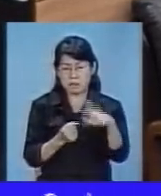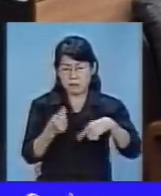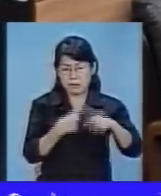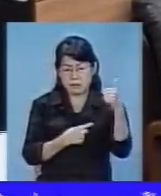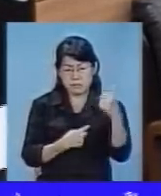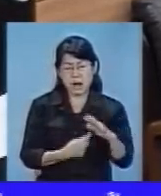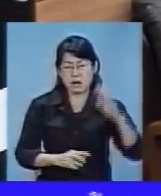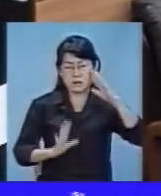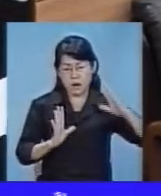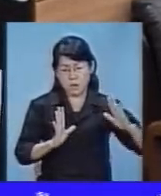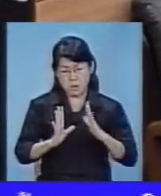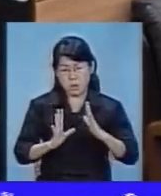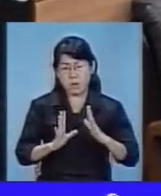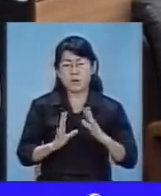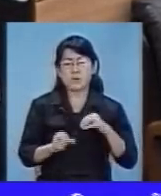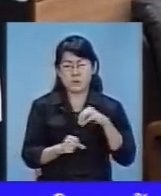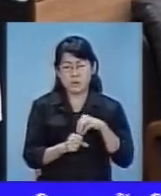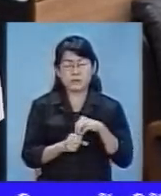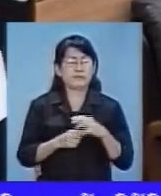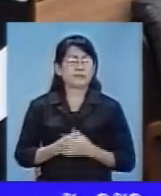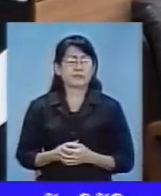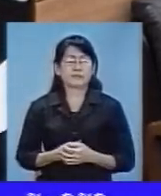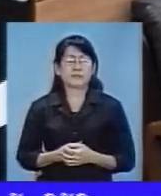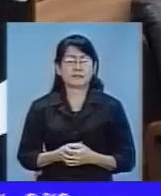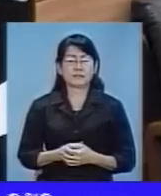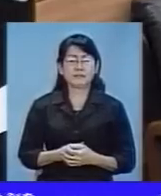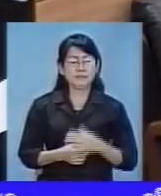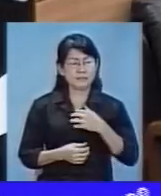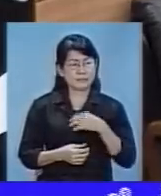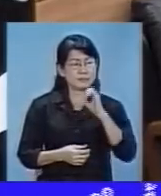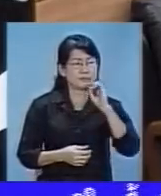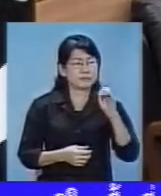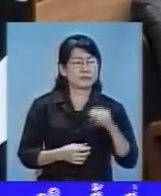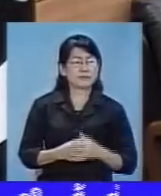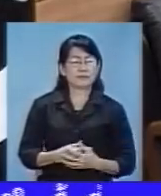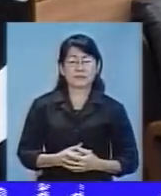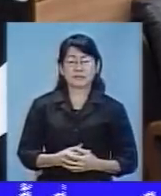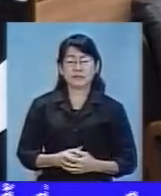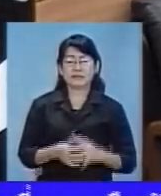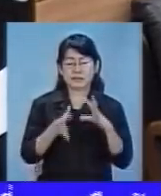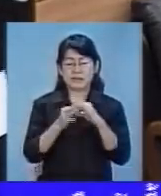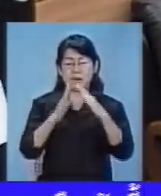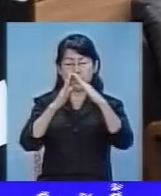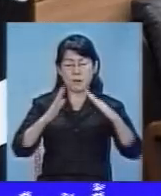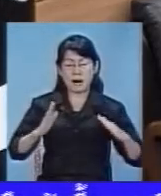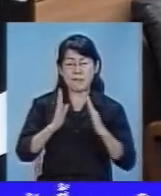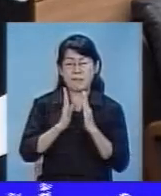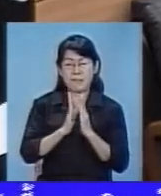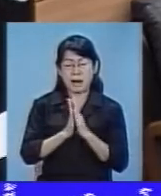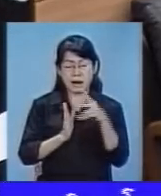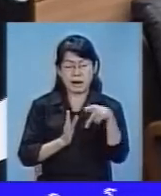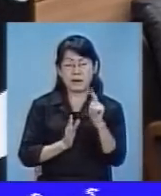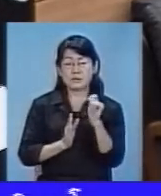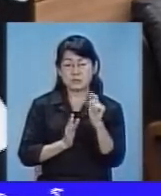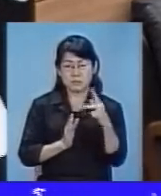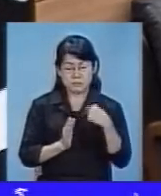พื้นที่ปิดล้อมจริงๆครับอีกส่วนหนึ่งนะครับผมเรียนนิดนึงครับว่าวัดปทุมเนี่ยผมได้ประสาน